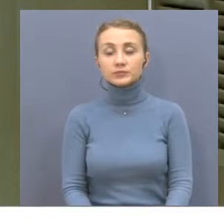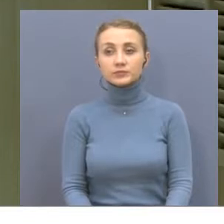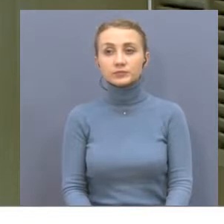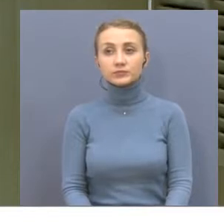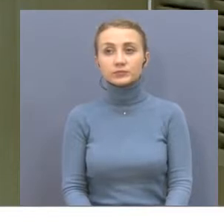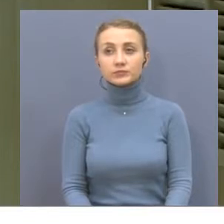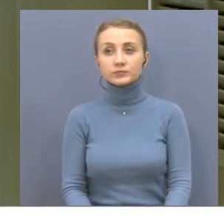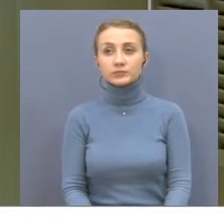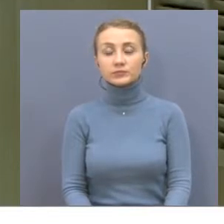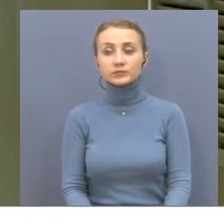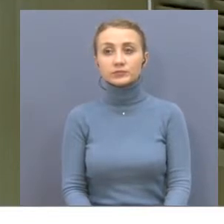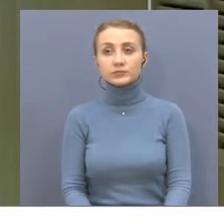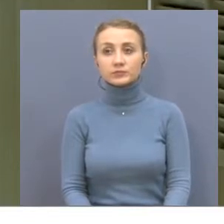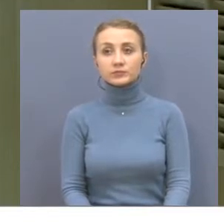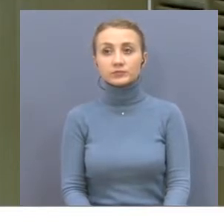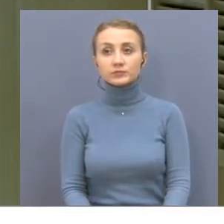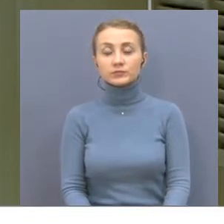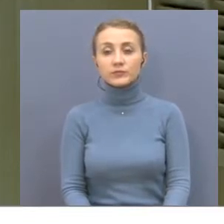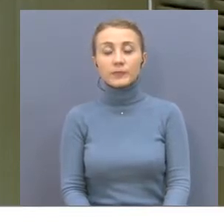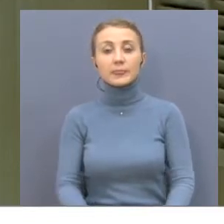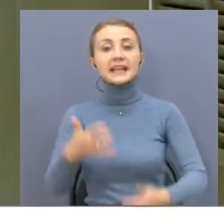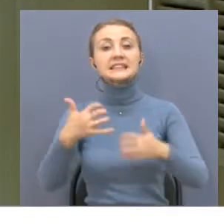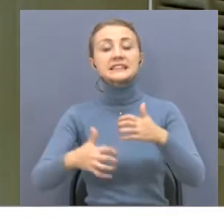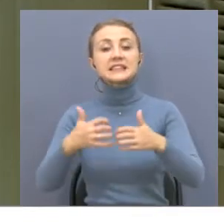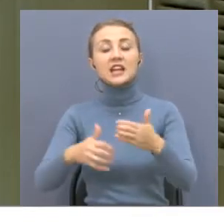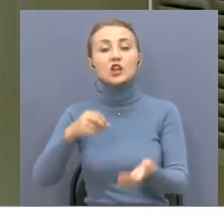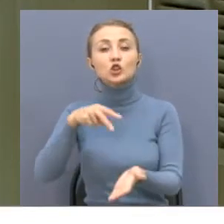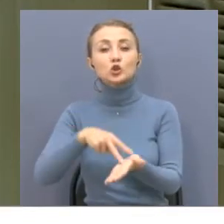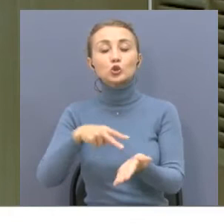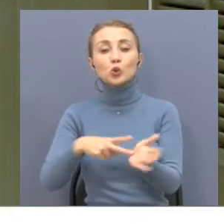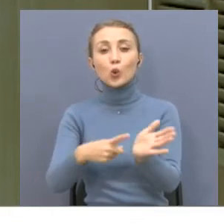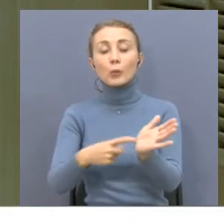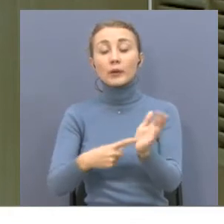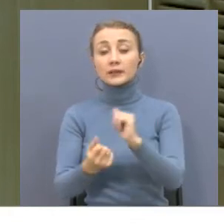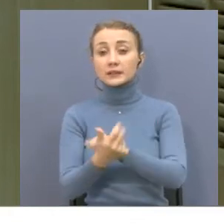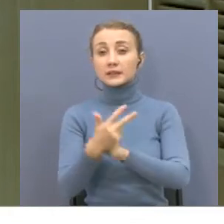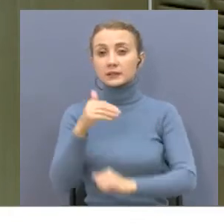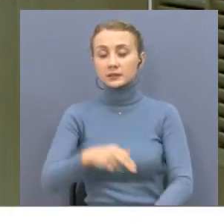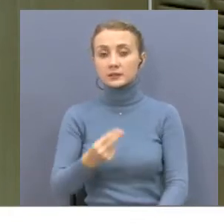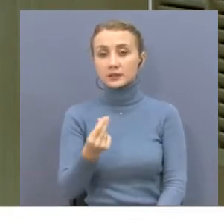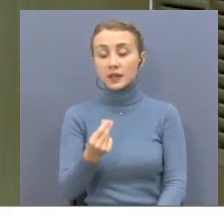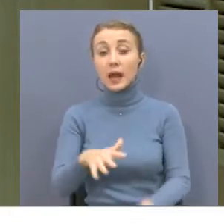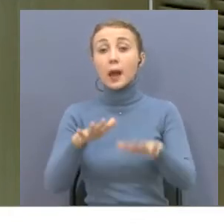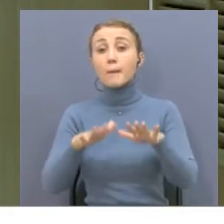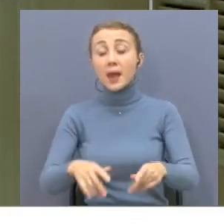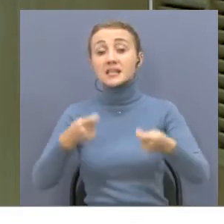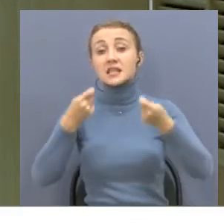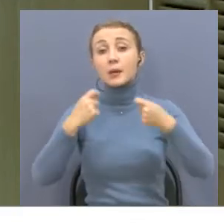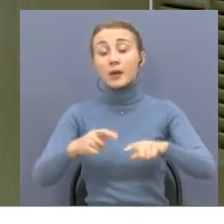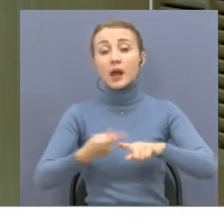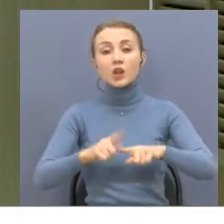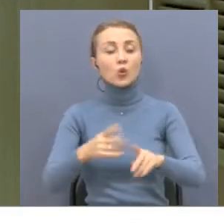бағасы тоннасына 13 мың теңге құрайды. Көмір сату орындарында кезек пен толқу анықталған жоқ. Өткен